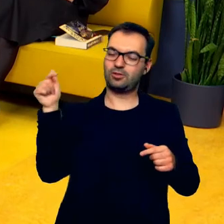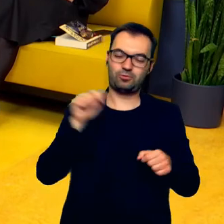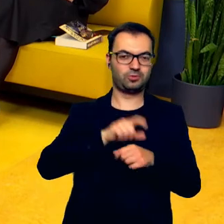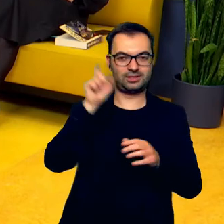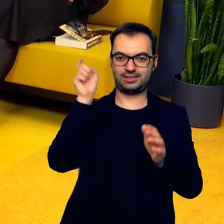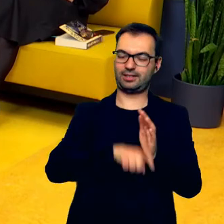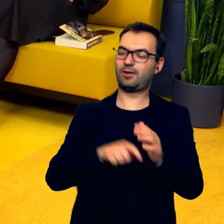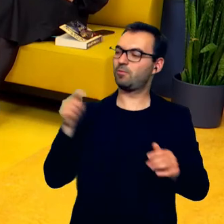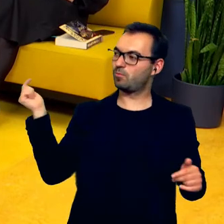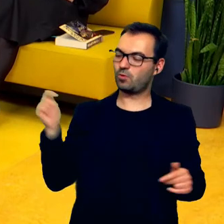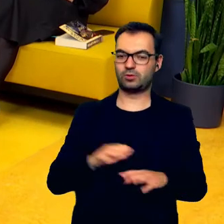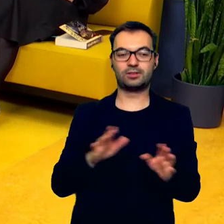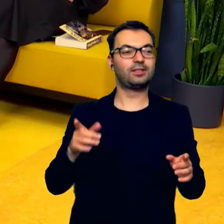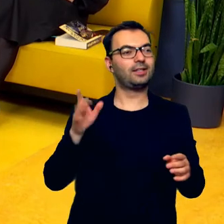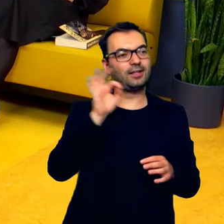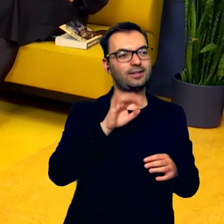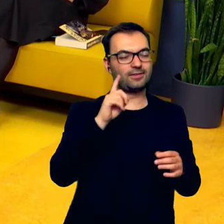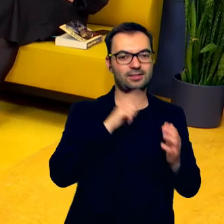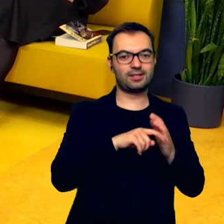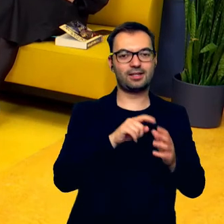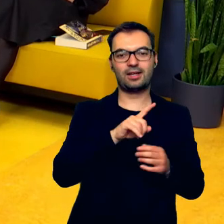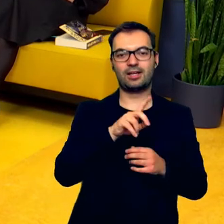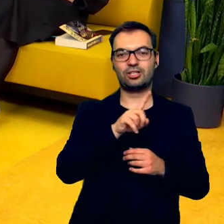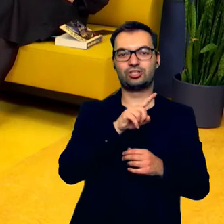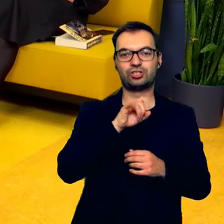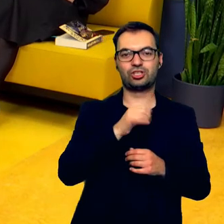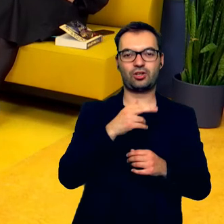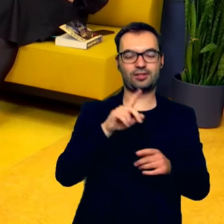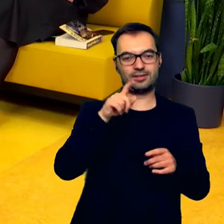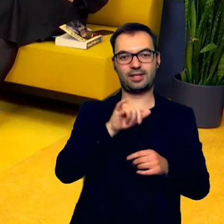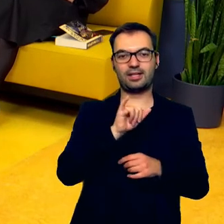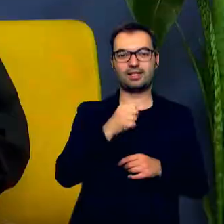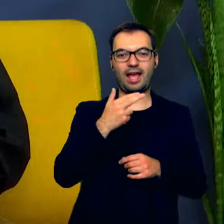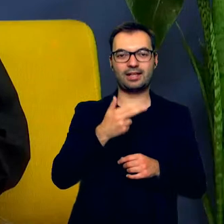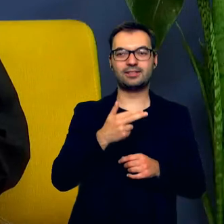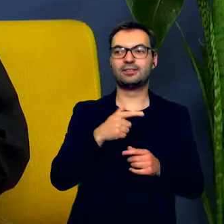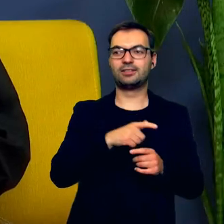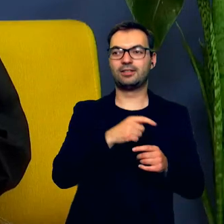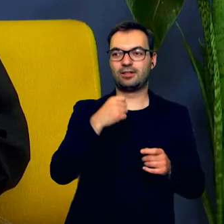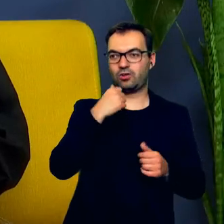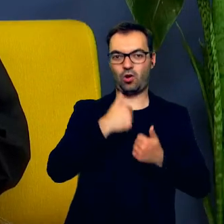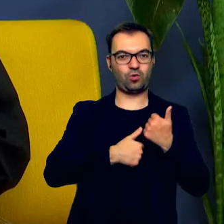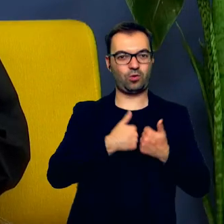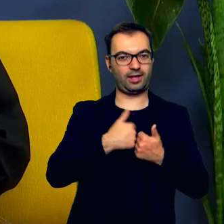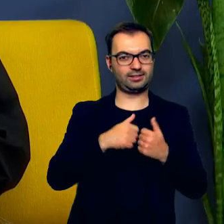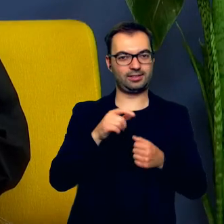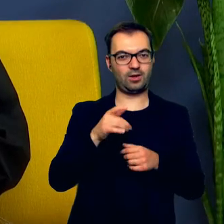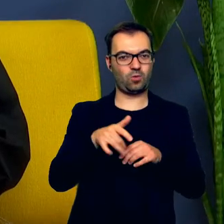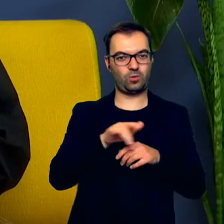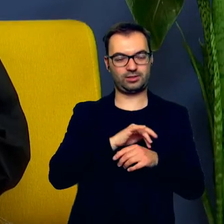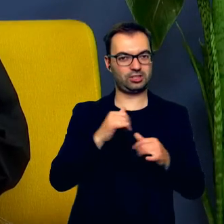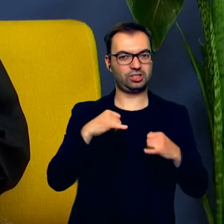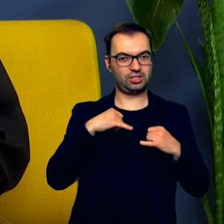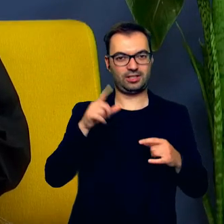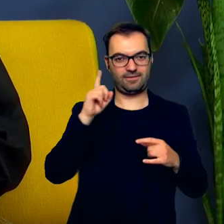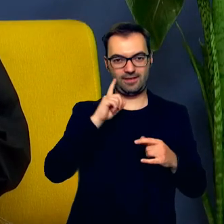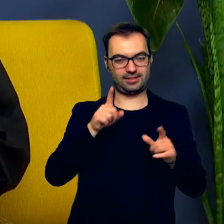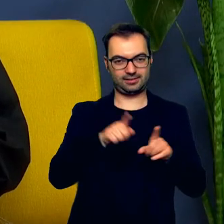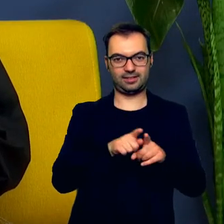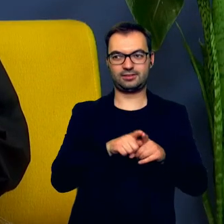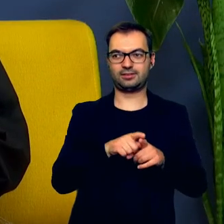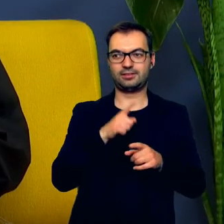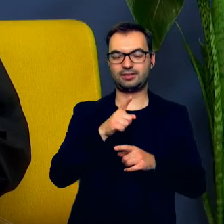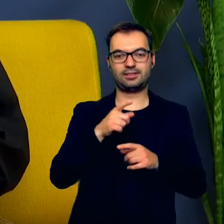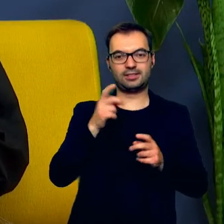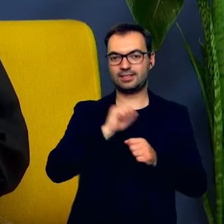być zdrada. Nawet musi. Swoją drogą ten Jan Henryk Żychoń, zwany Janiem, to taka mocna konkurencja dla Edwarda, taka silna postać męska. Pan